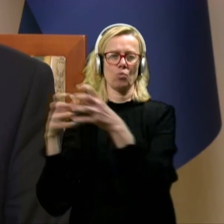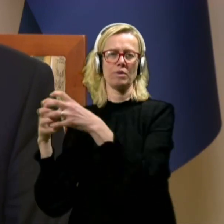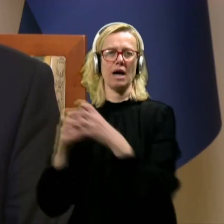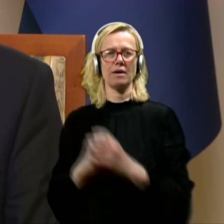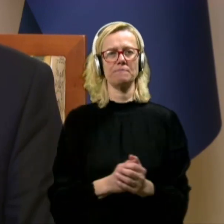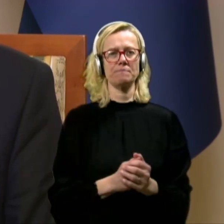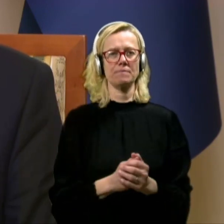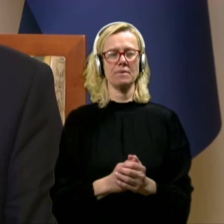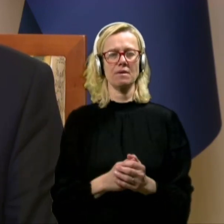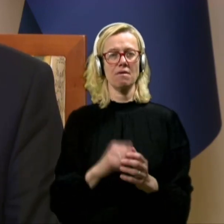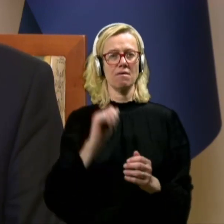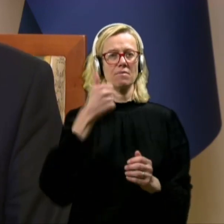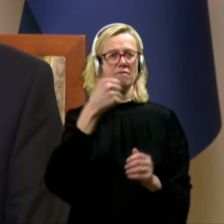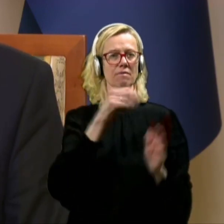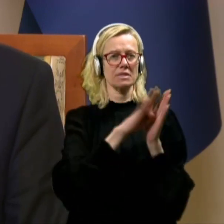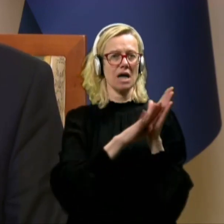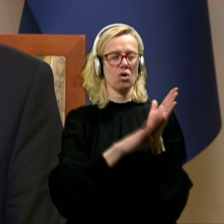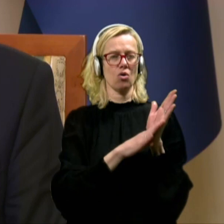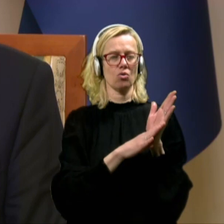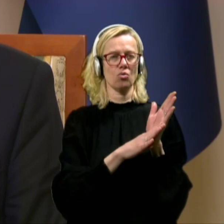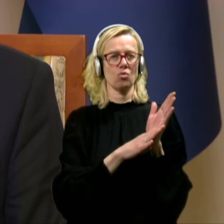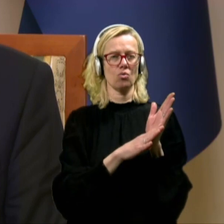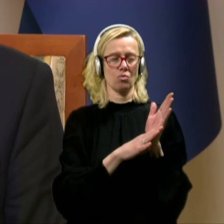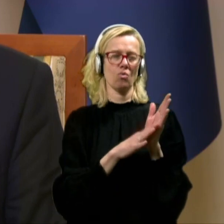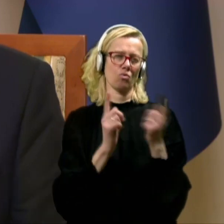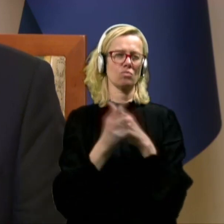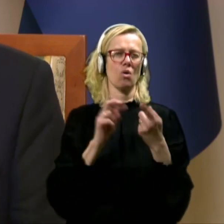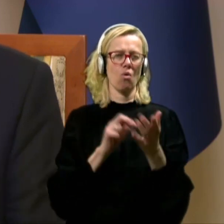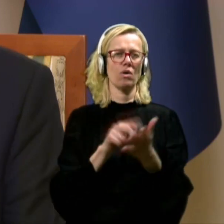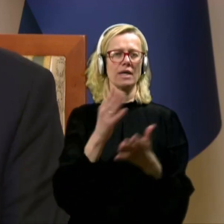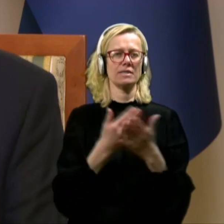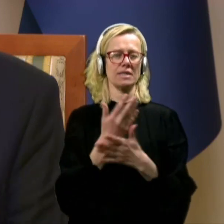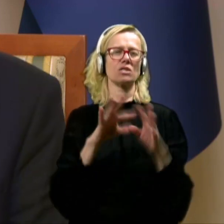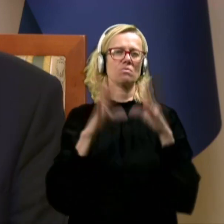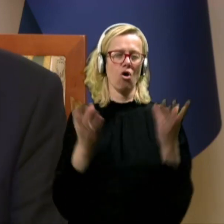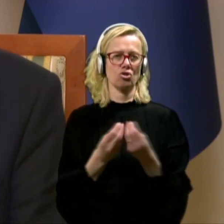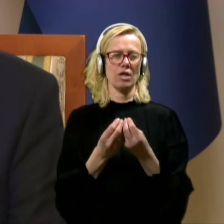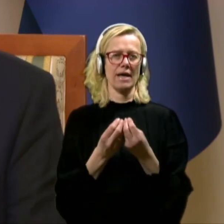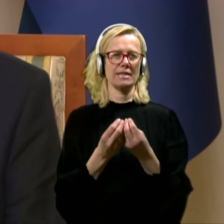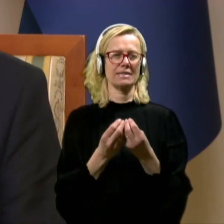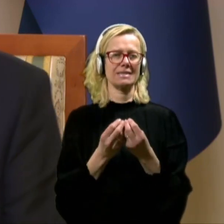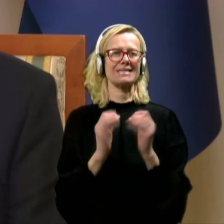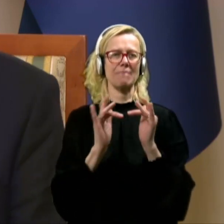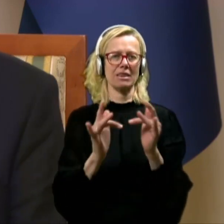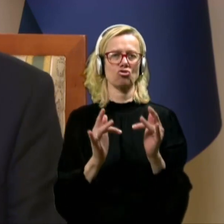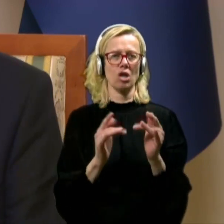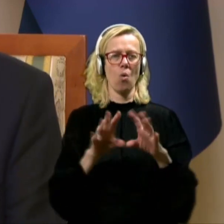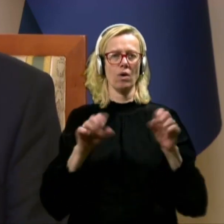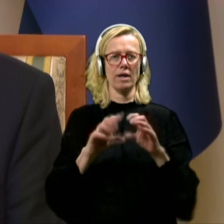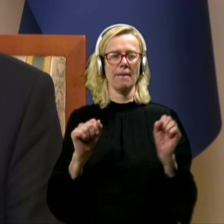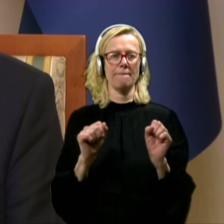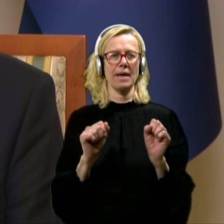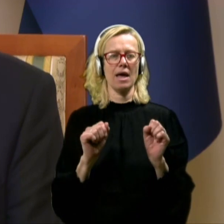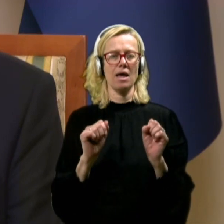V prvem zakonu, oziroma, ko gre za splošne simetrične ukrepe, je tukaj